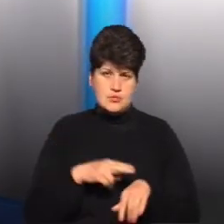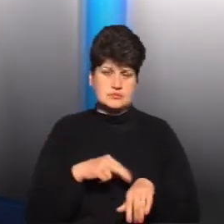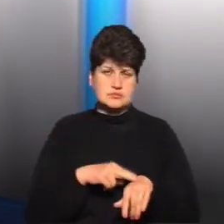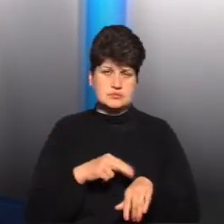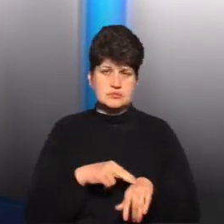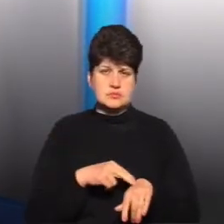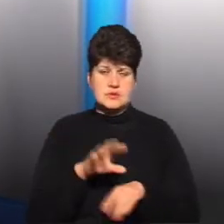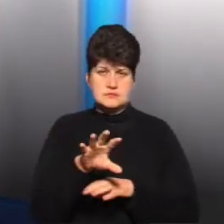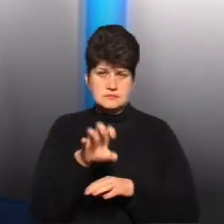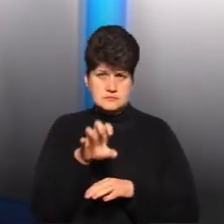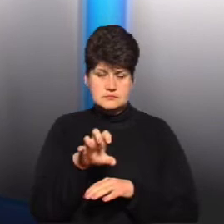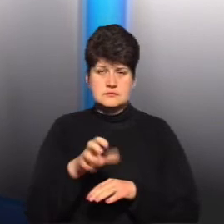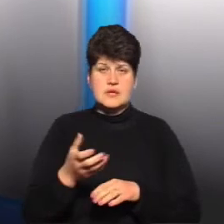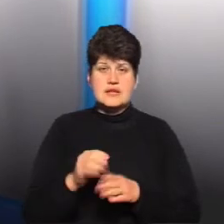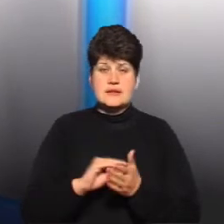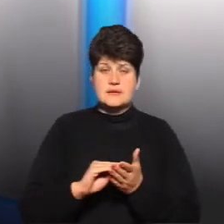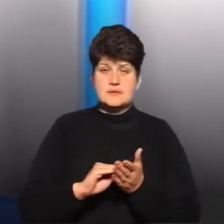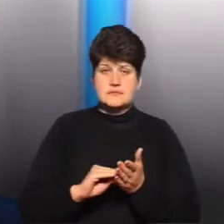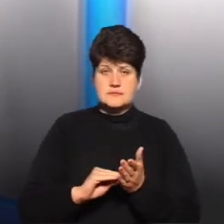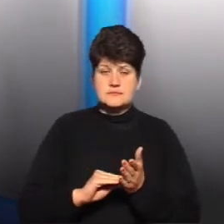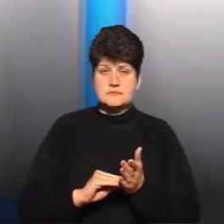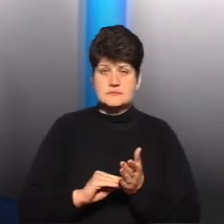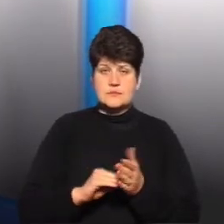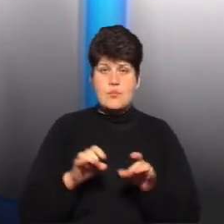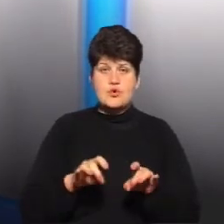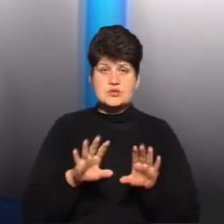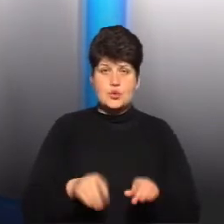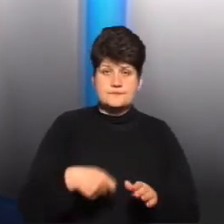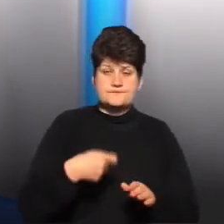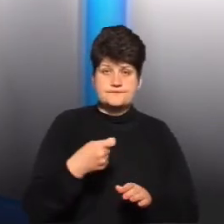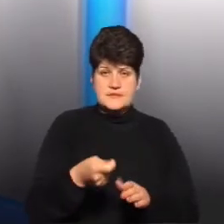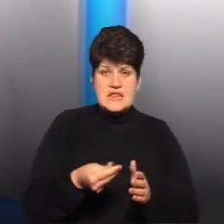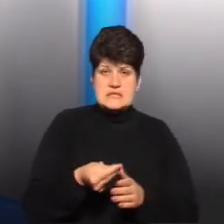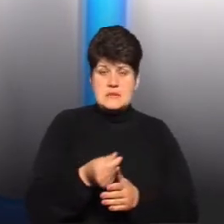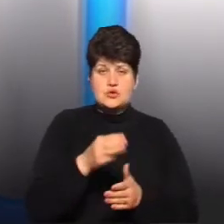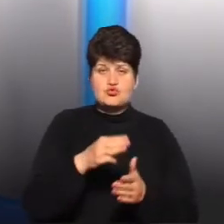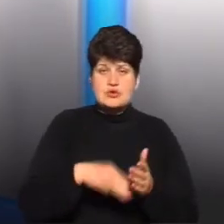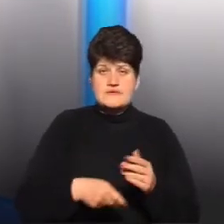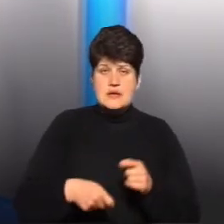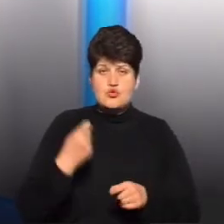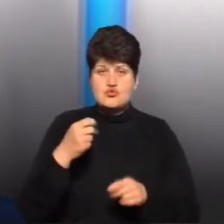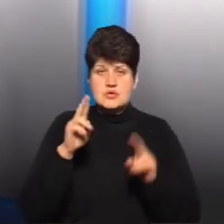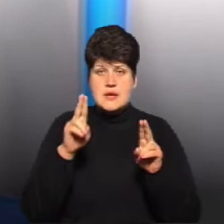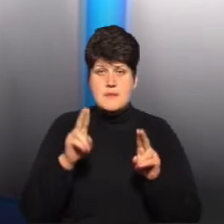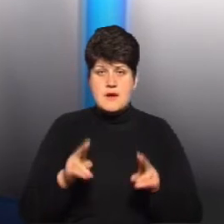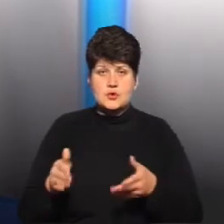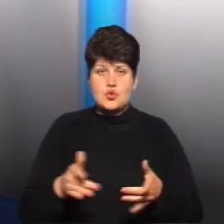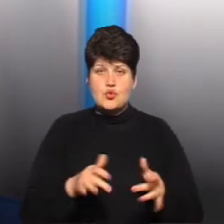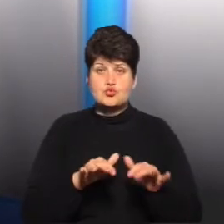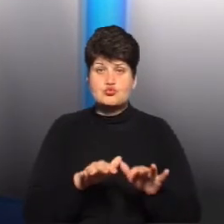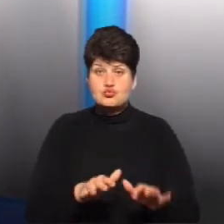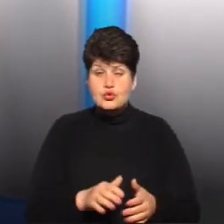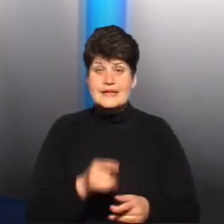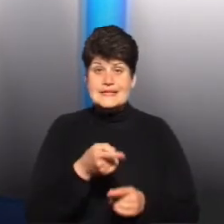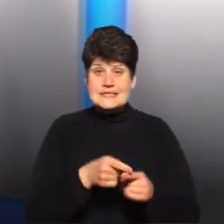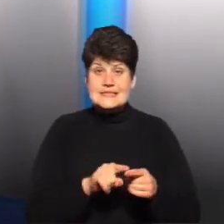сфотографувала і виписала якраз постанову на сплату штрафу за порушення правил дорожнього руху. І ця постанова